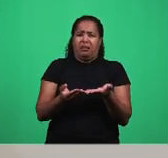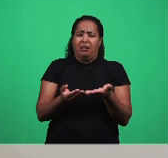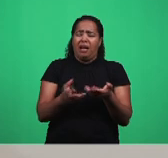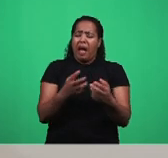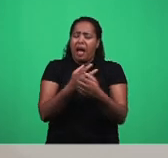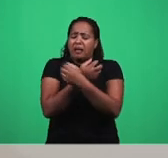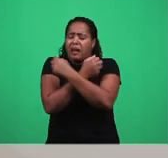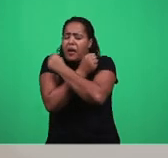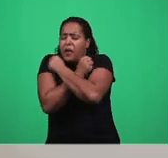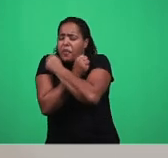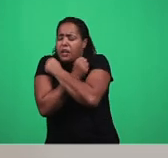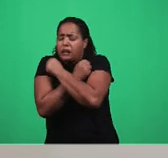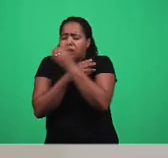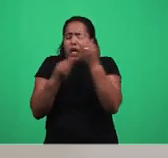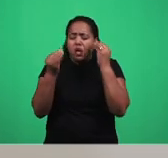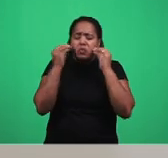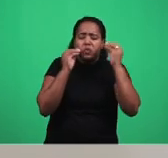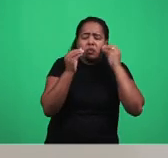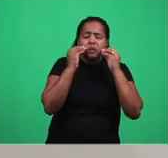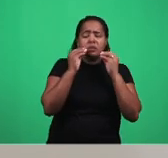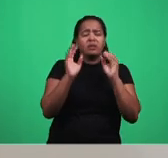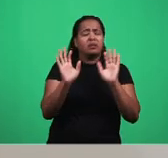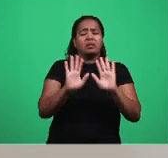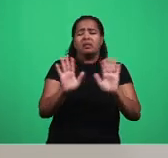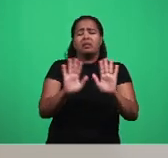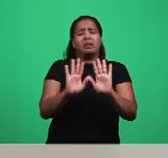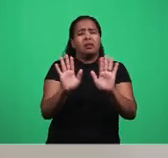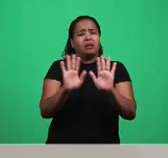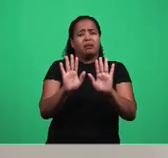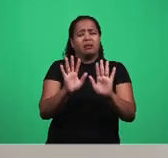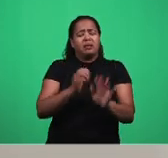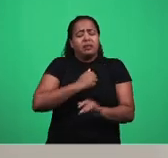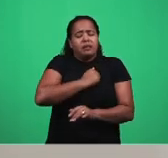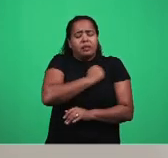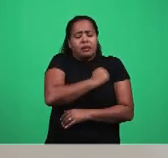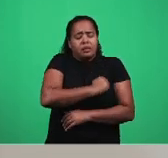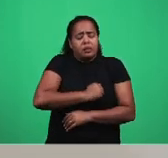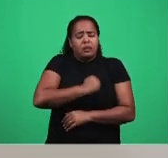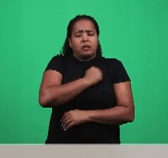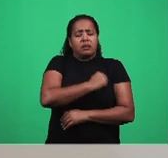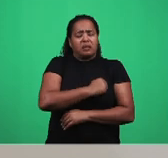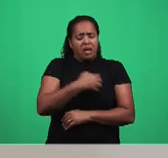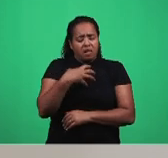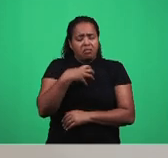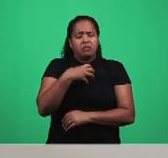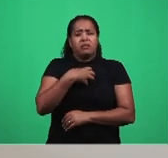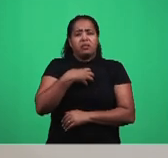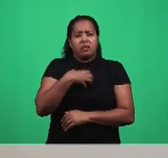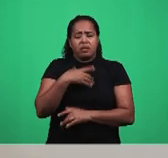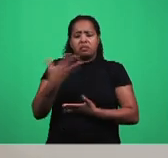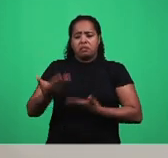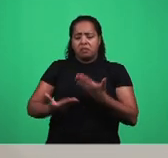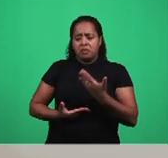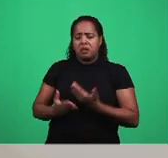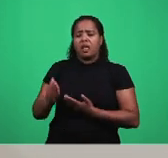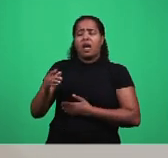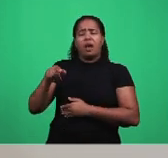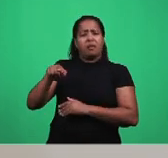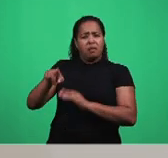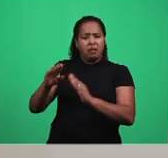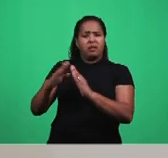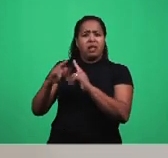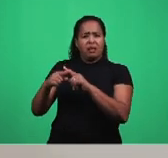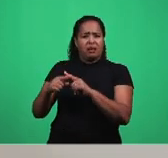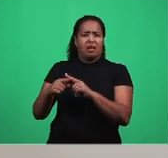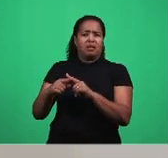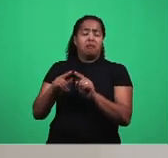de famille, des accolades, des embrassades. Le manque les uns des autres est très grand. Nous manquons les uns les